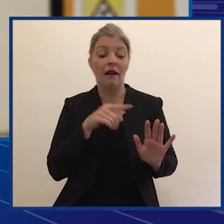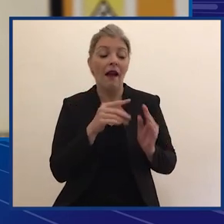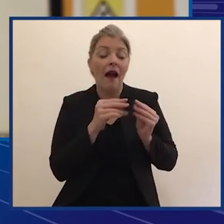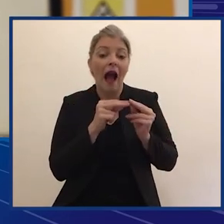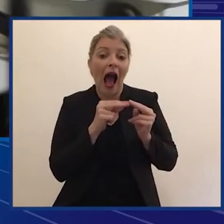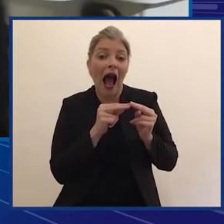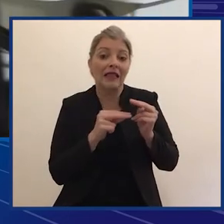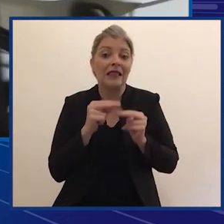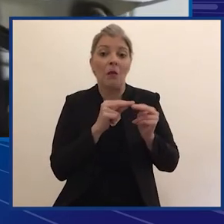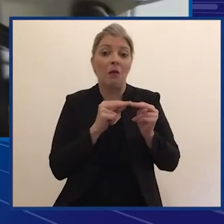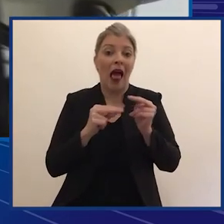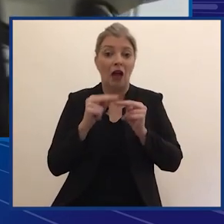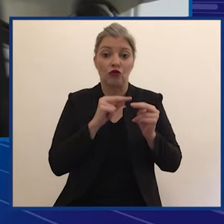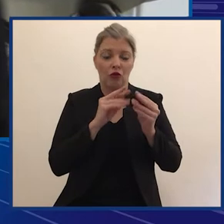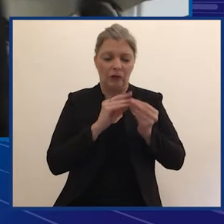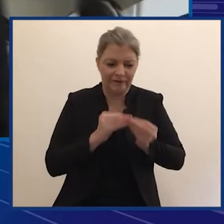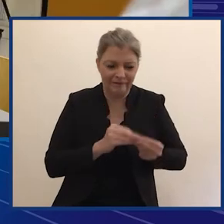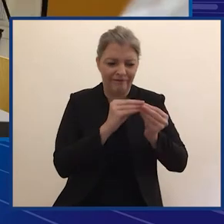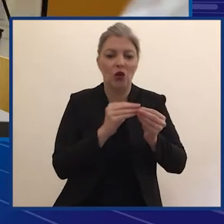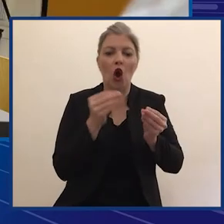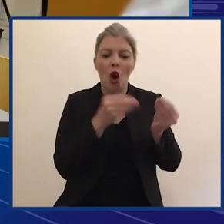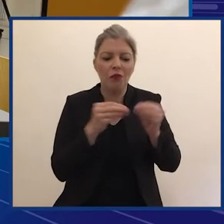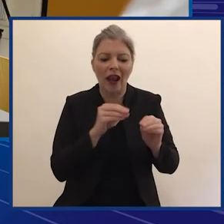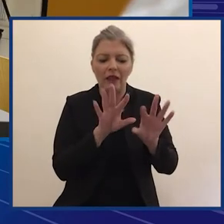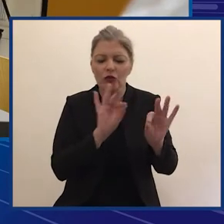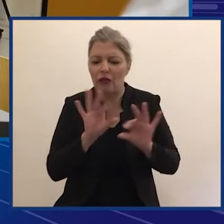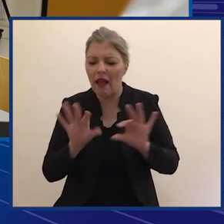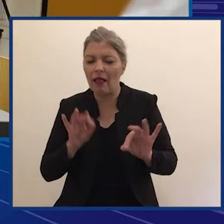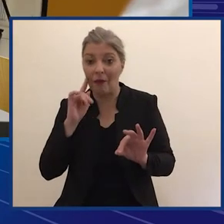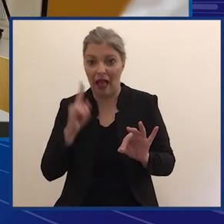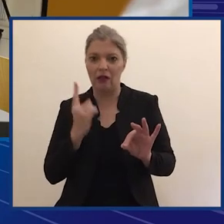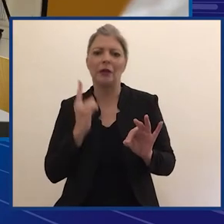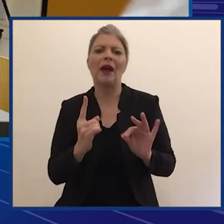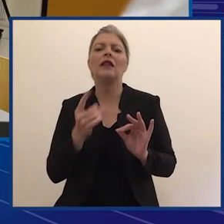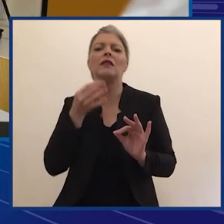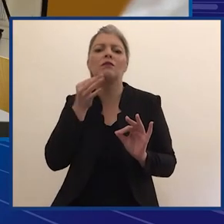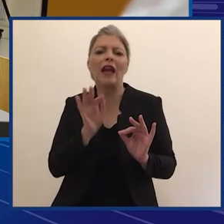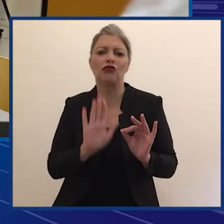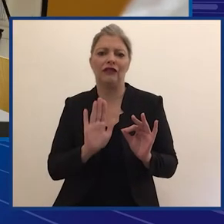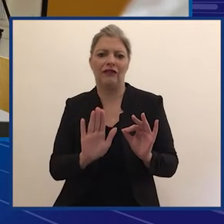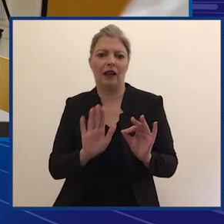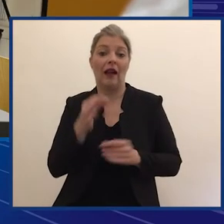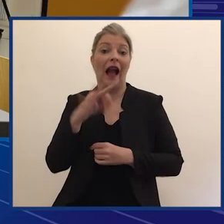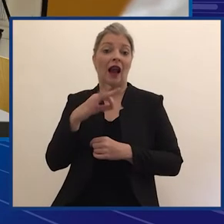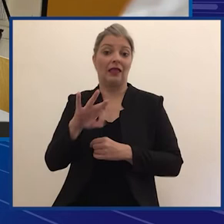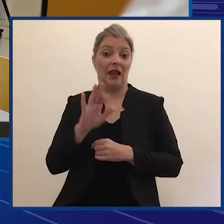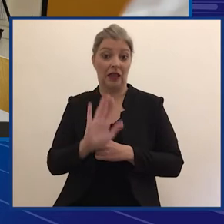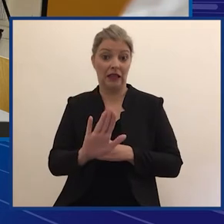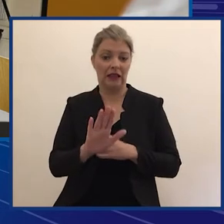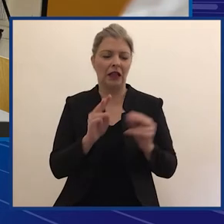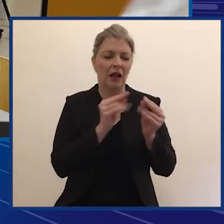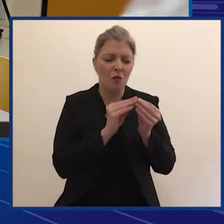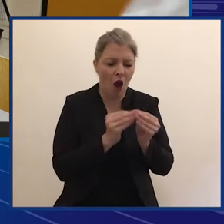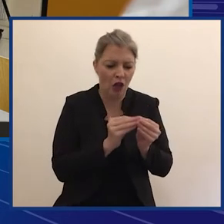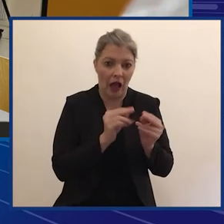come assemblarlo, nel senso come scegliere i componenti migliori in base alle specifiche fornite da chi vuole realizzare